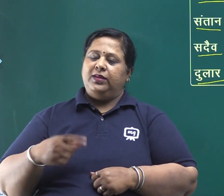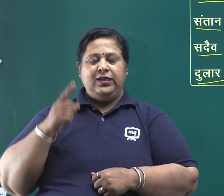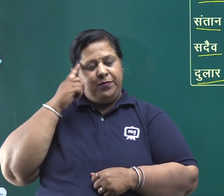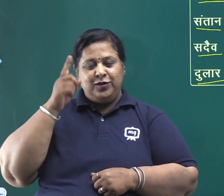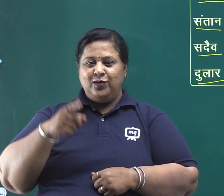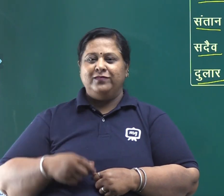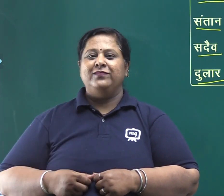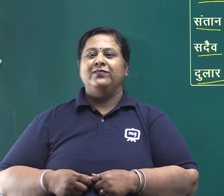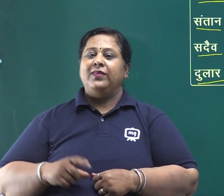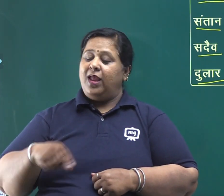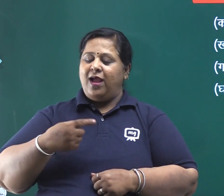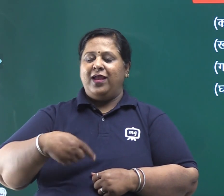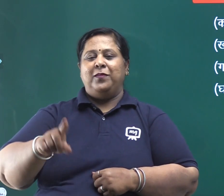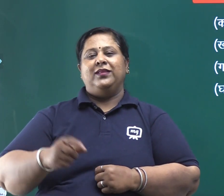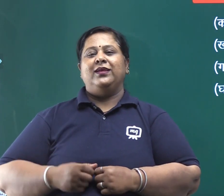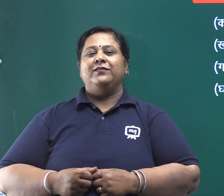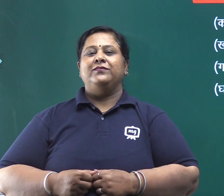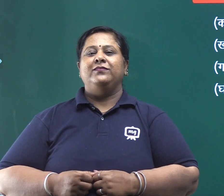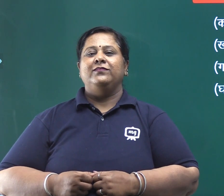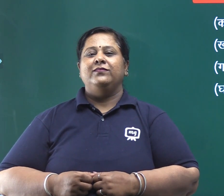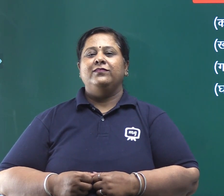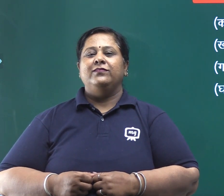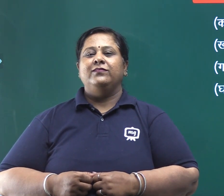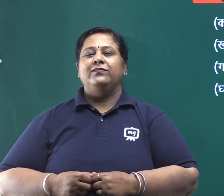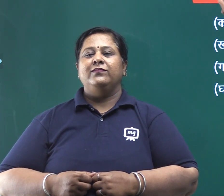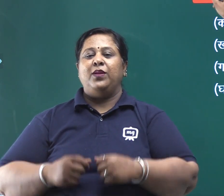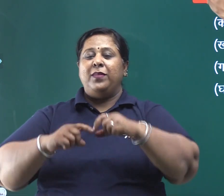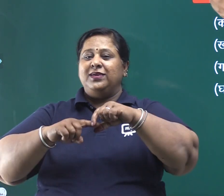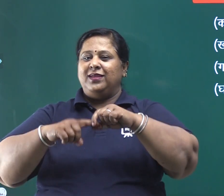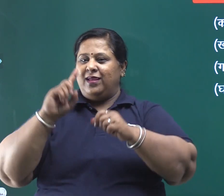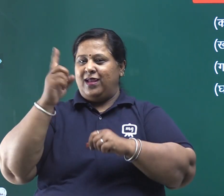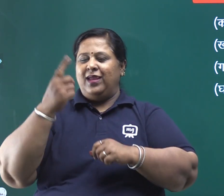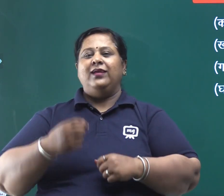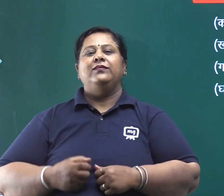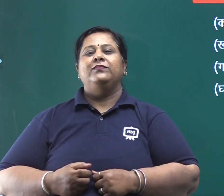बच्चों, आगे बढ़ते हैं। प्रश्न संख्या 1,